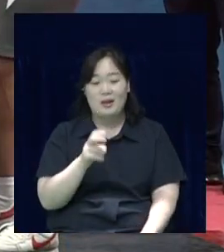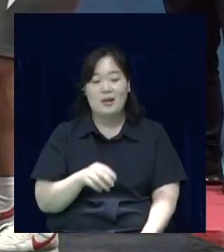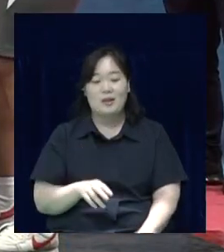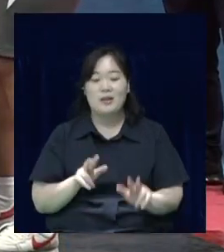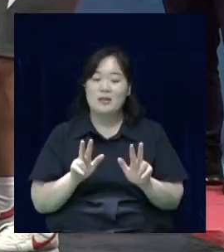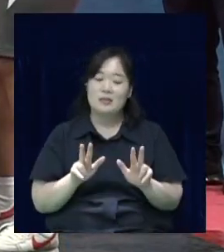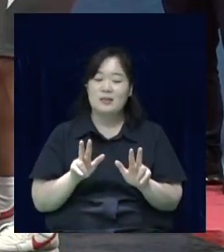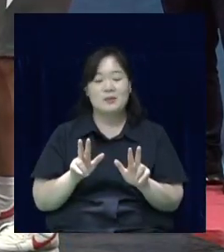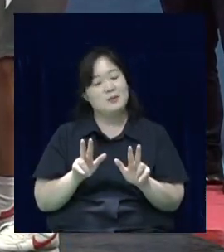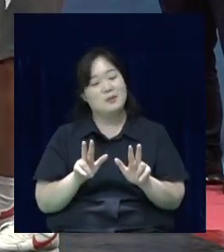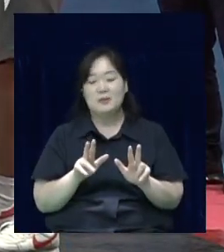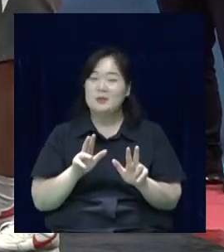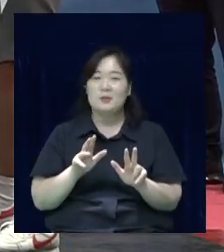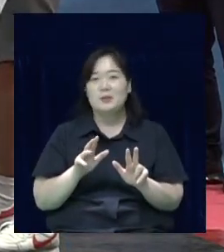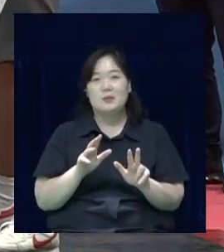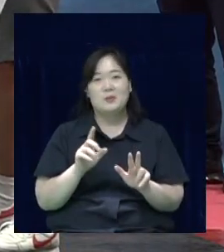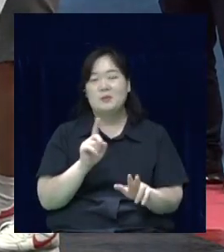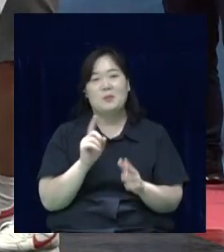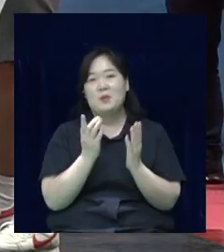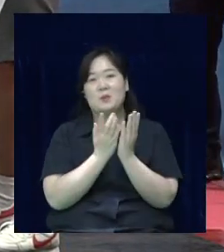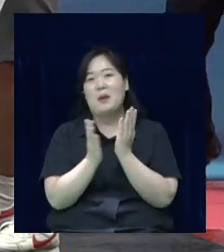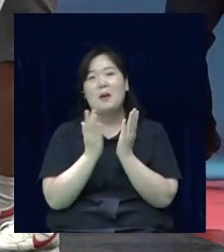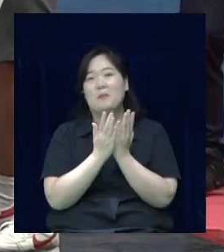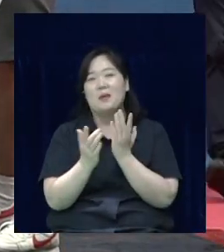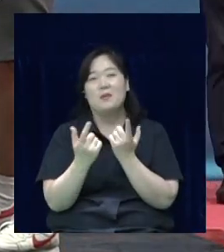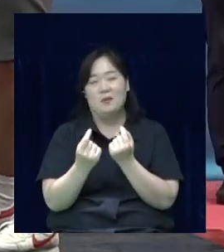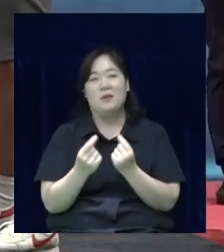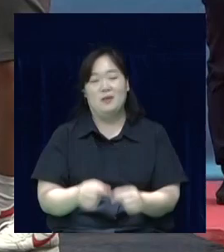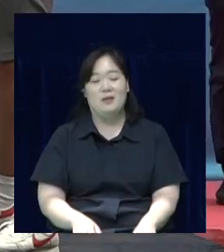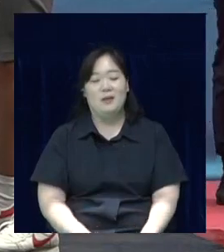같아요. 아. 지금도 사실 봤을 때 가슴 쪽에